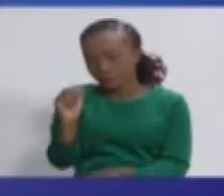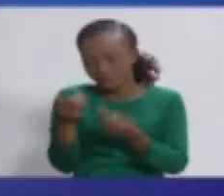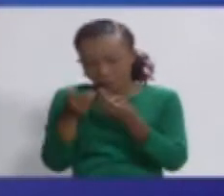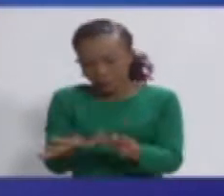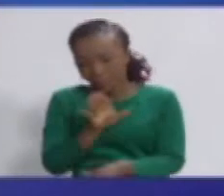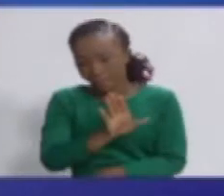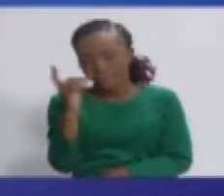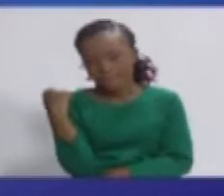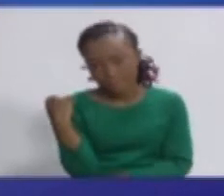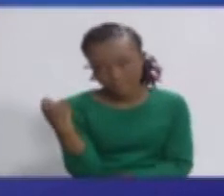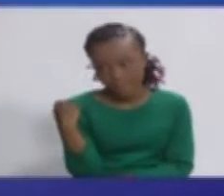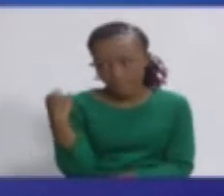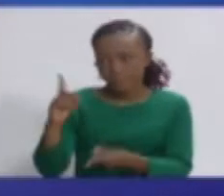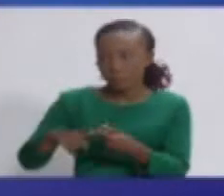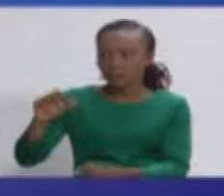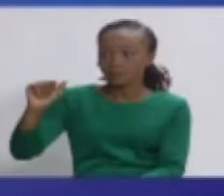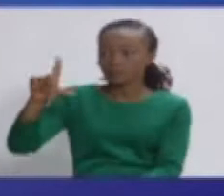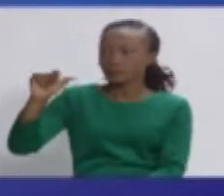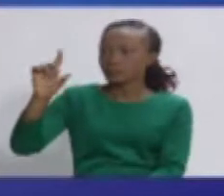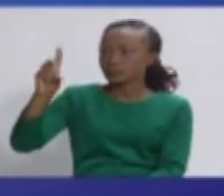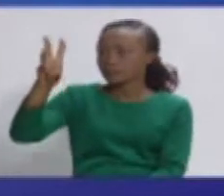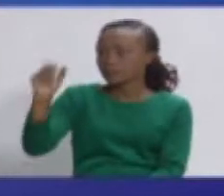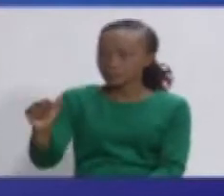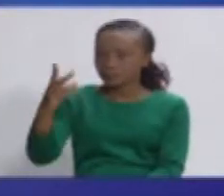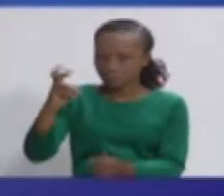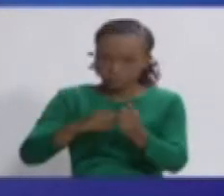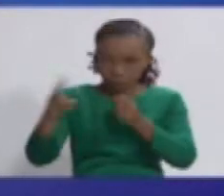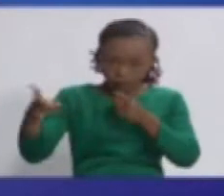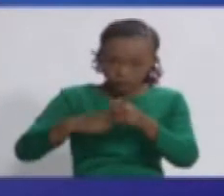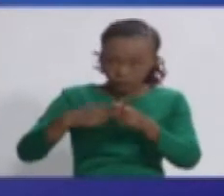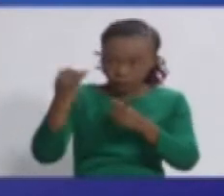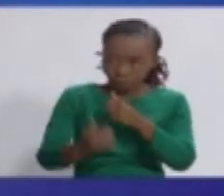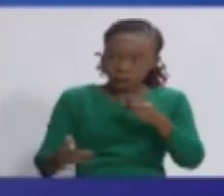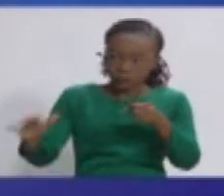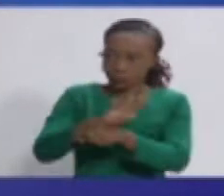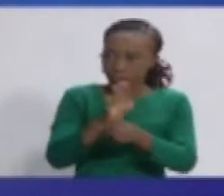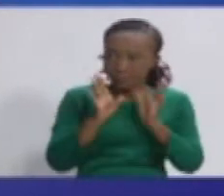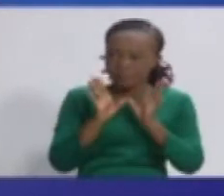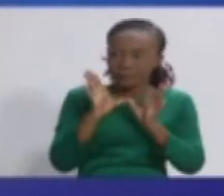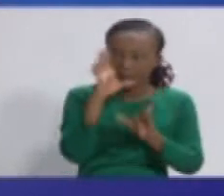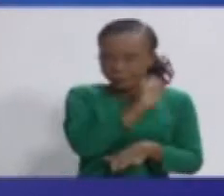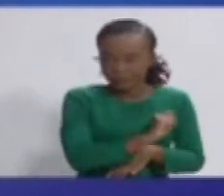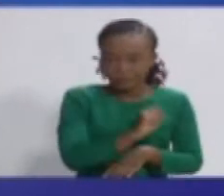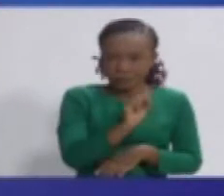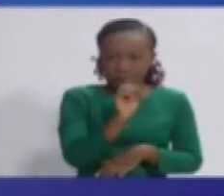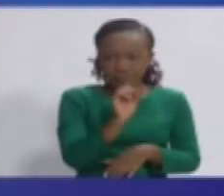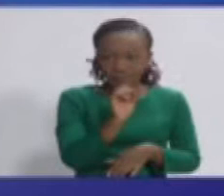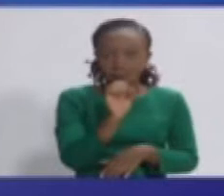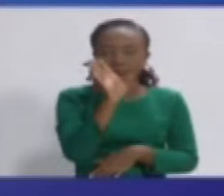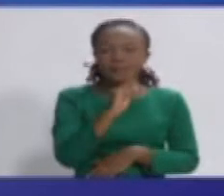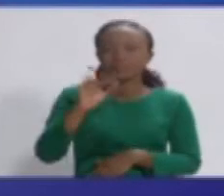nafasi ya ubunge kwa George Aladwa mwaka wa 2017 basi amejaza pengo lililoachwa na Beatrice